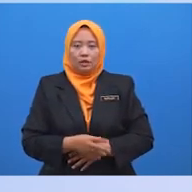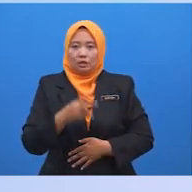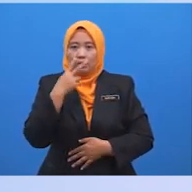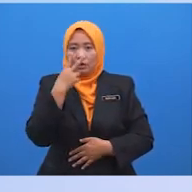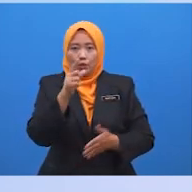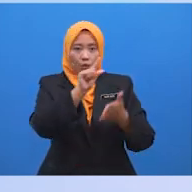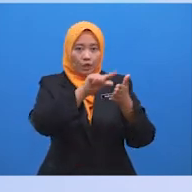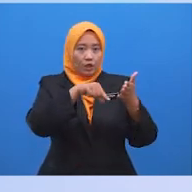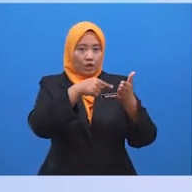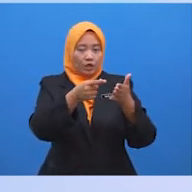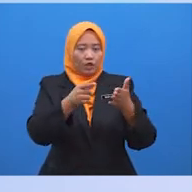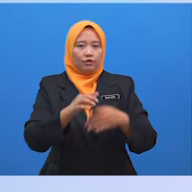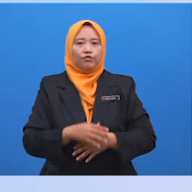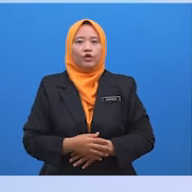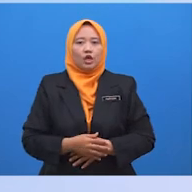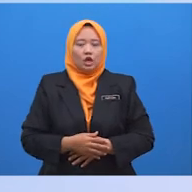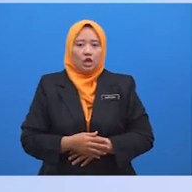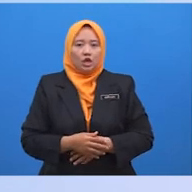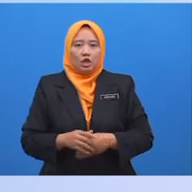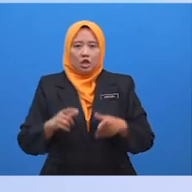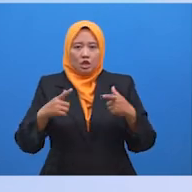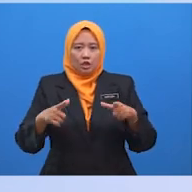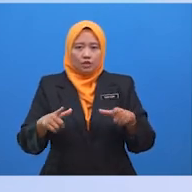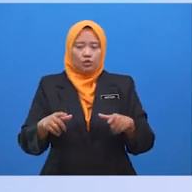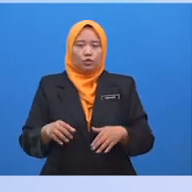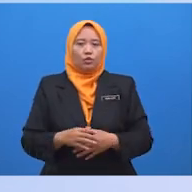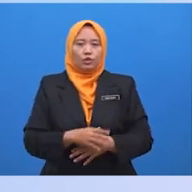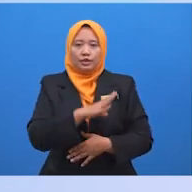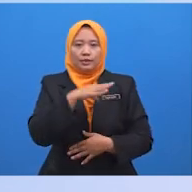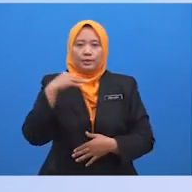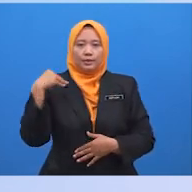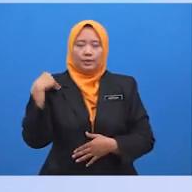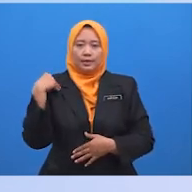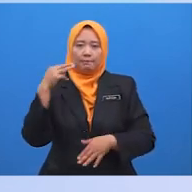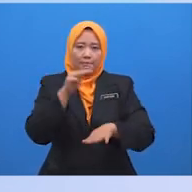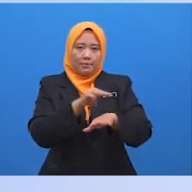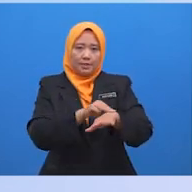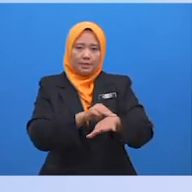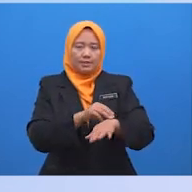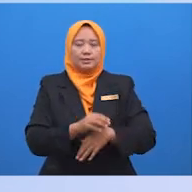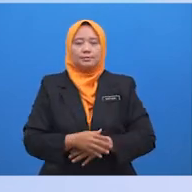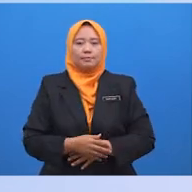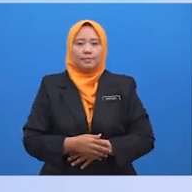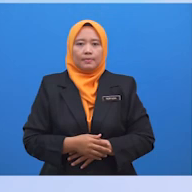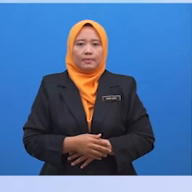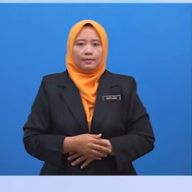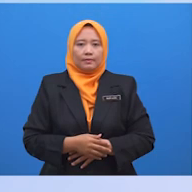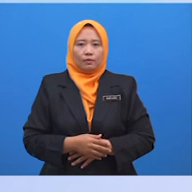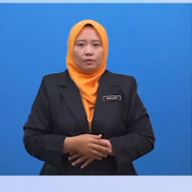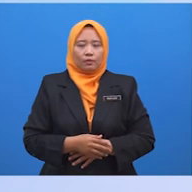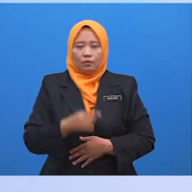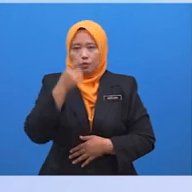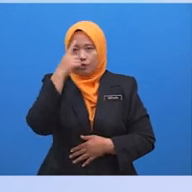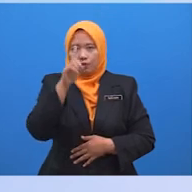graf laju pada paksi Y dan masa pada paksi X bagi